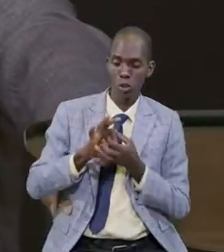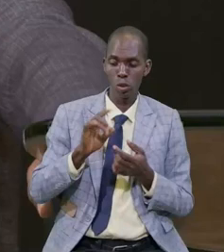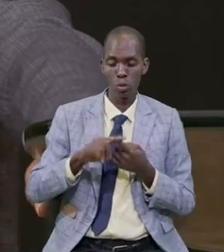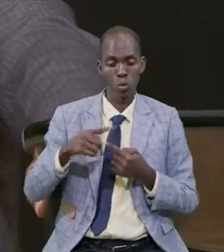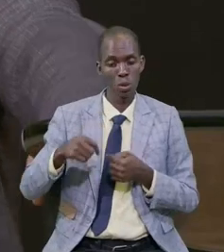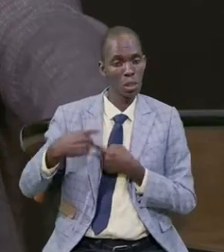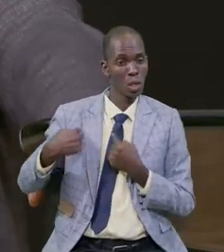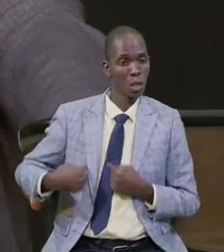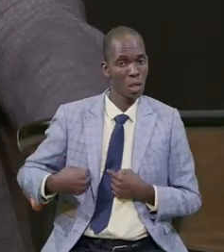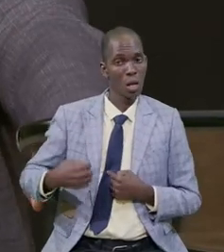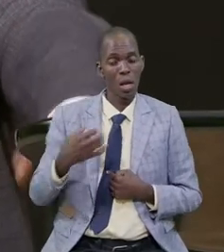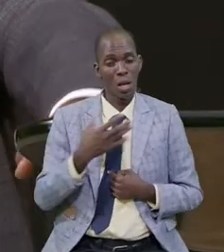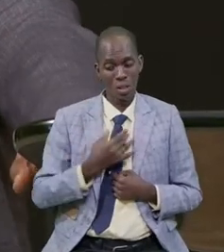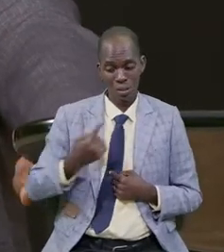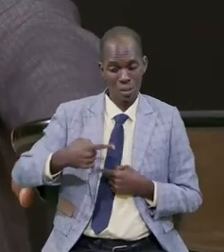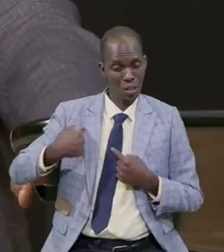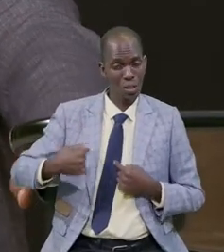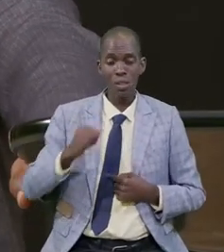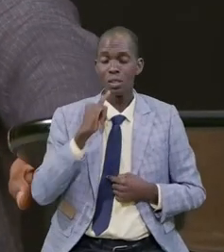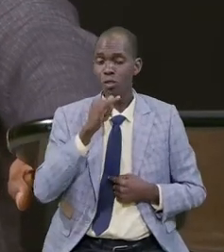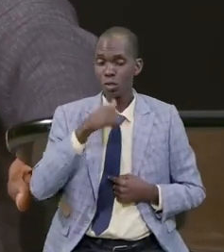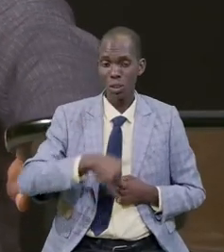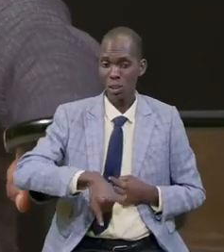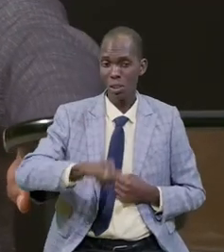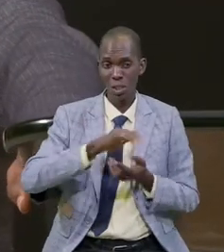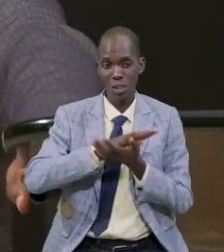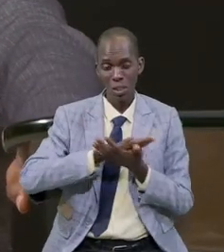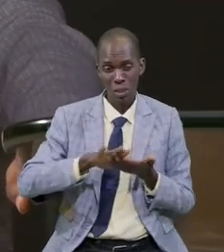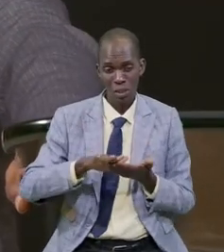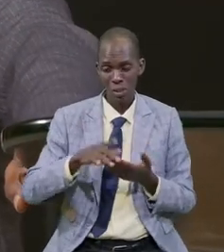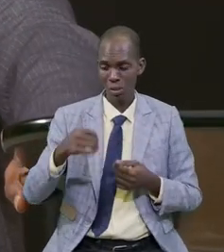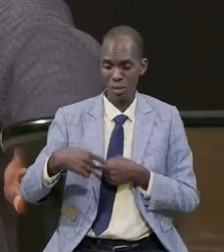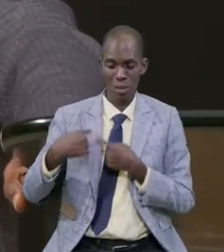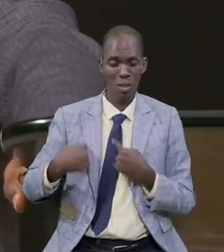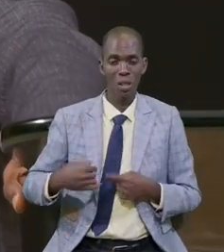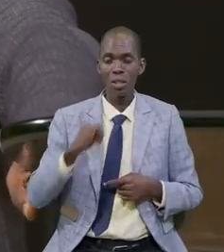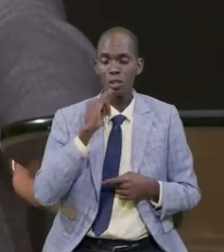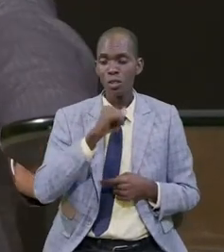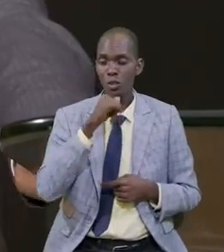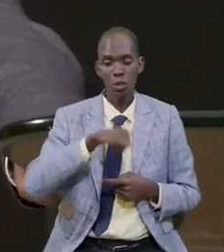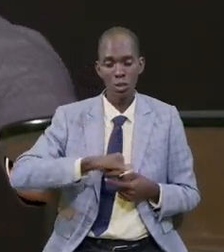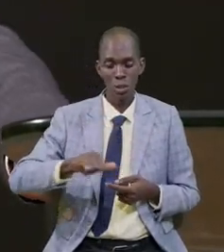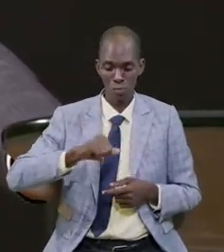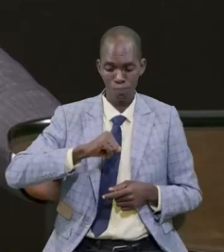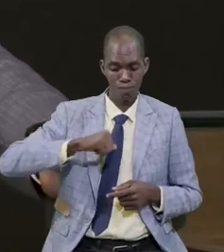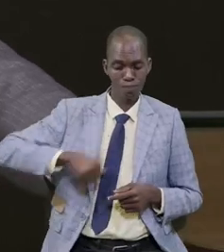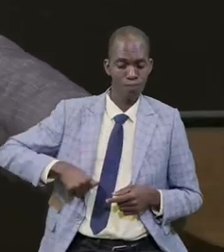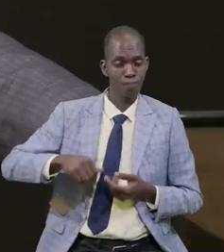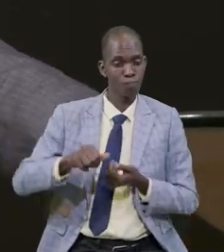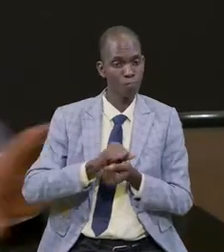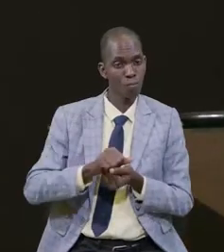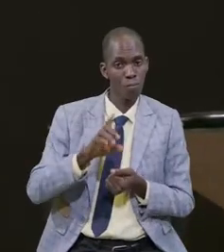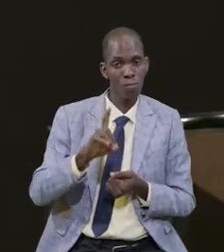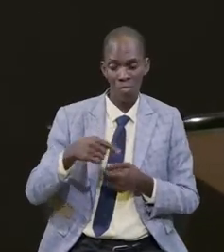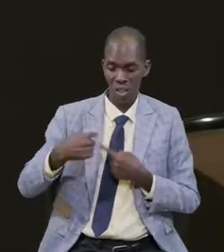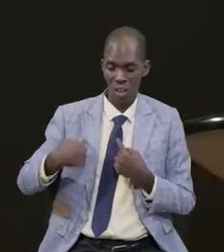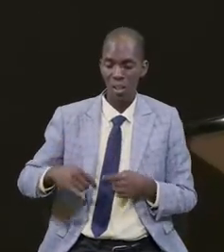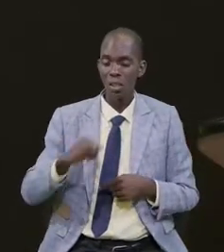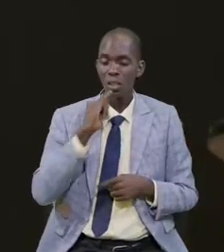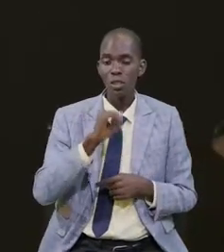que le cœur n'est pas purifié, le cœur n'est pas circoncis, le cœur n'est